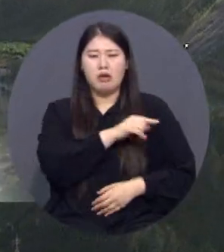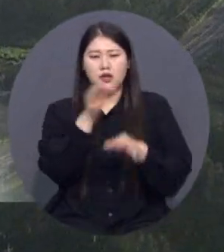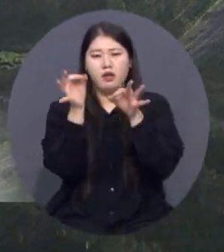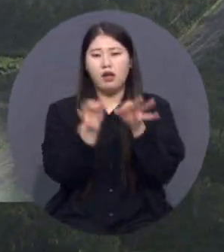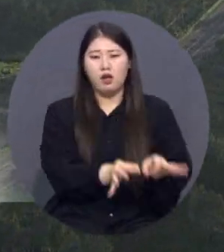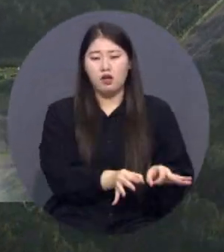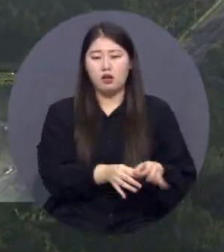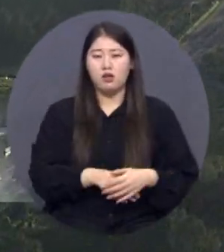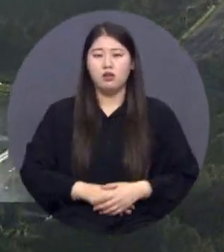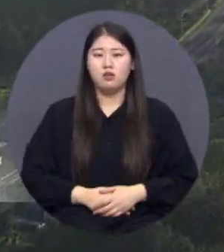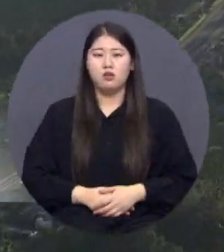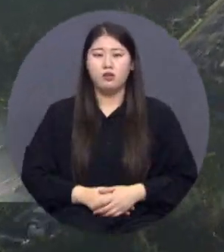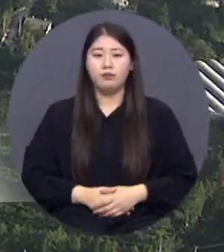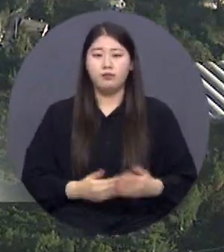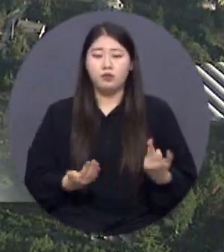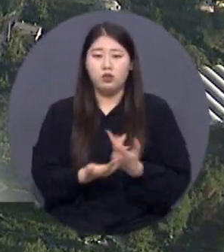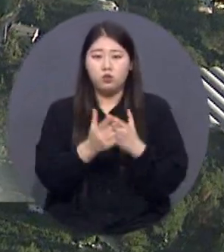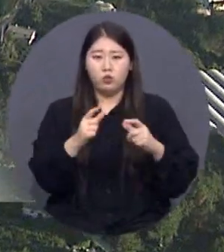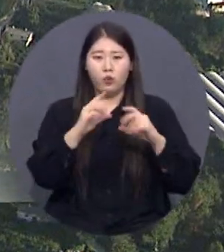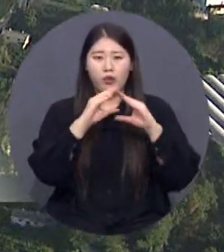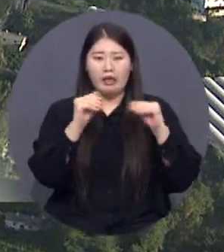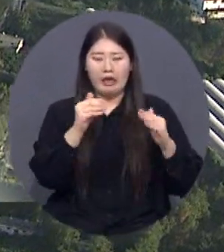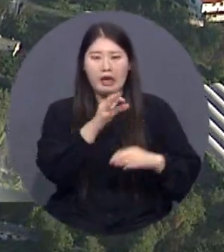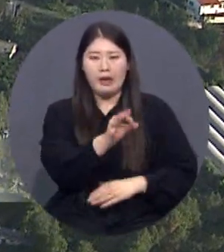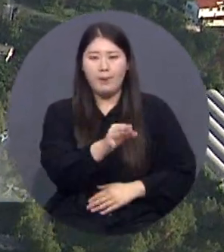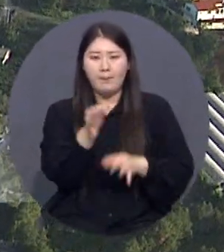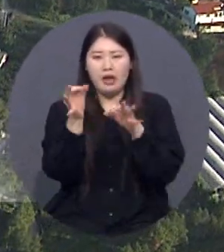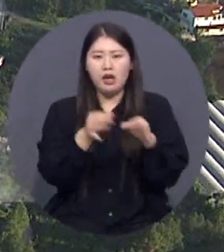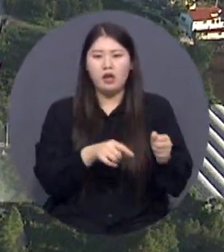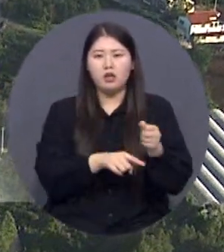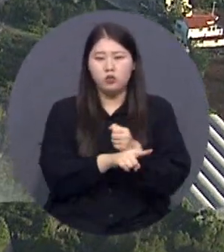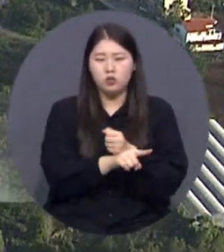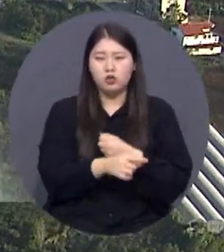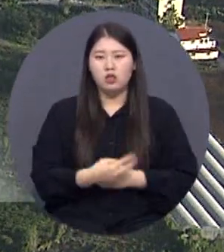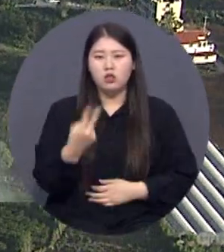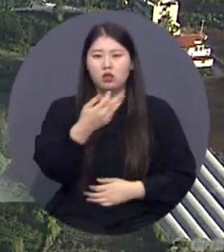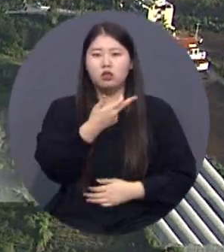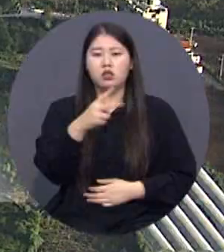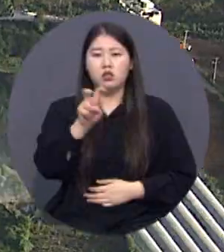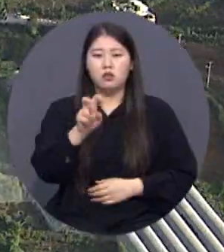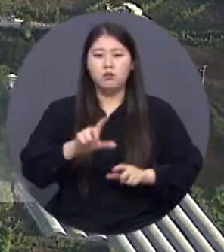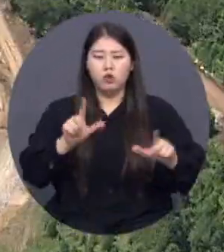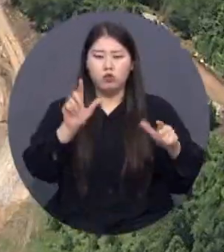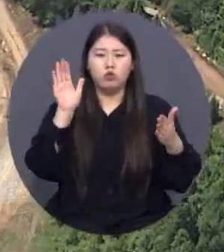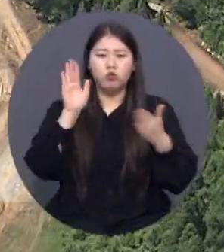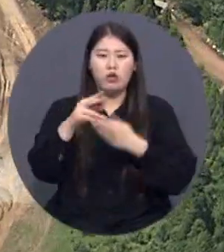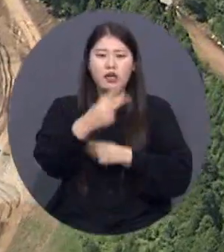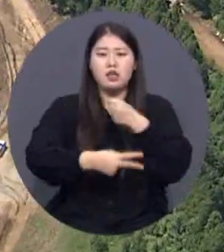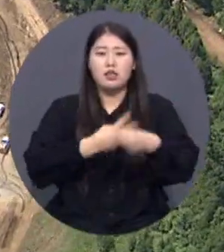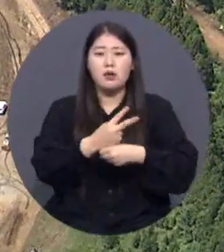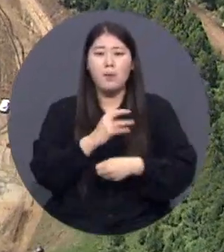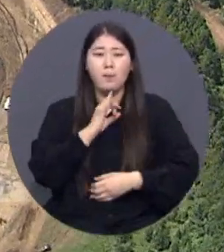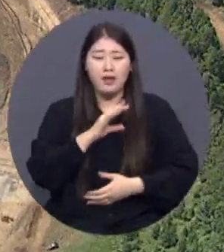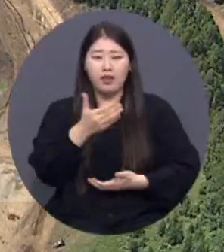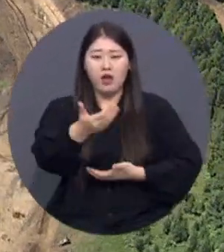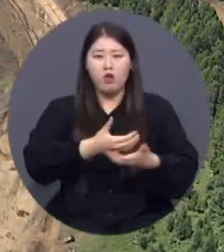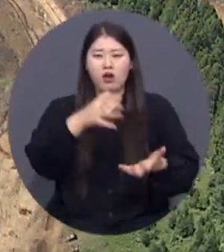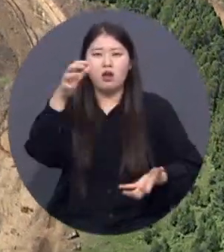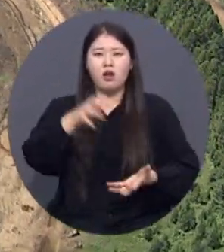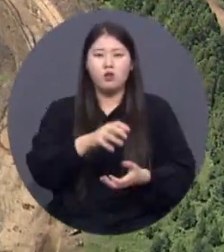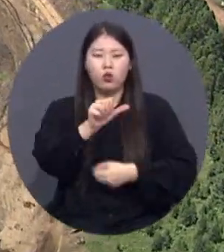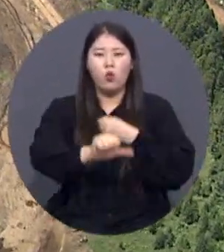가장 컸습니다 제주땅값이 하락한 것은 2020년 하반기 이후 2년 만인데 토지 거래량도